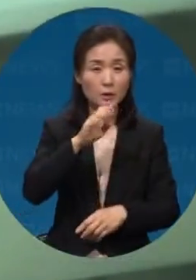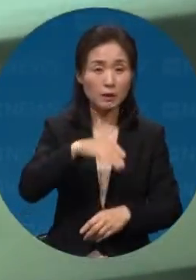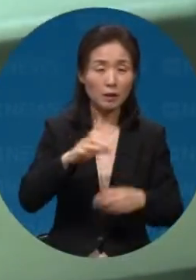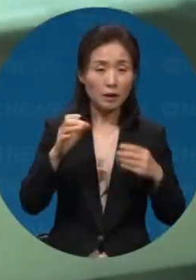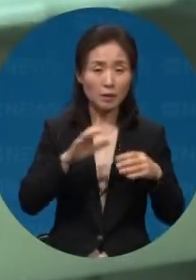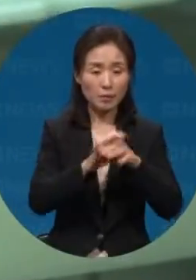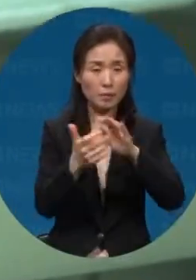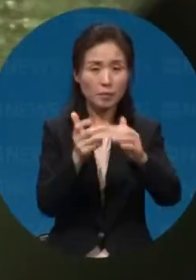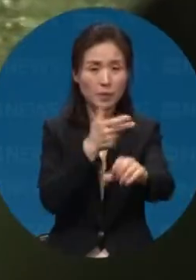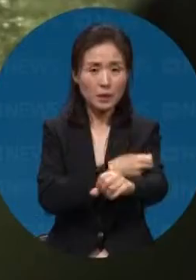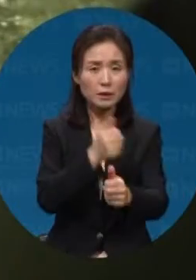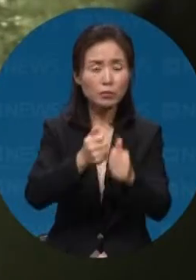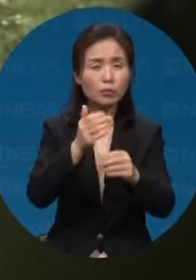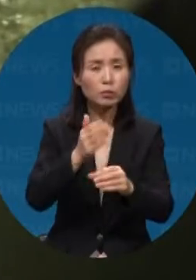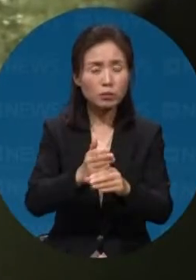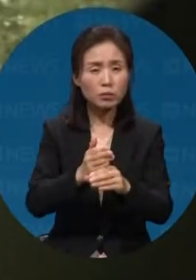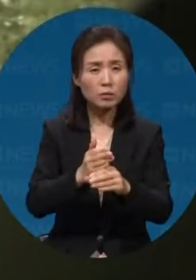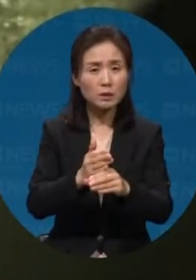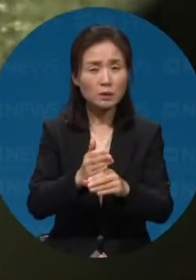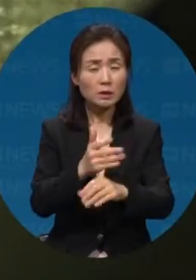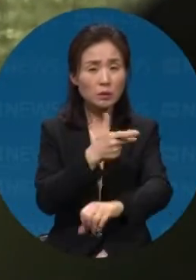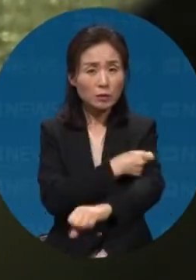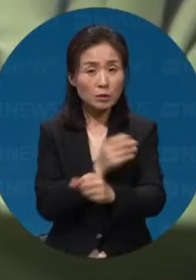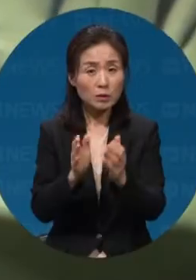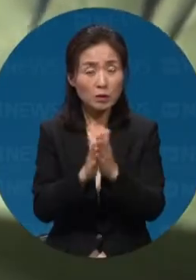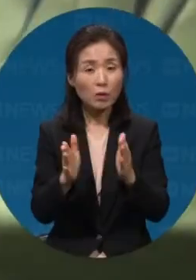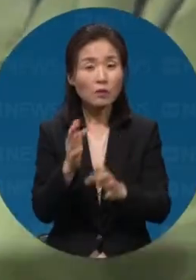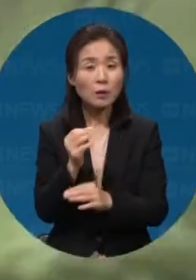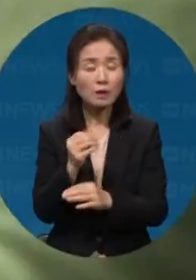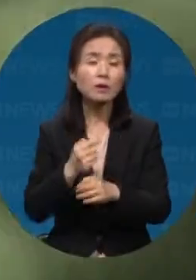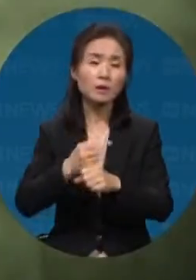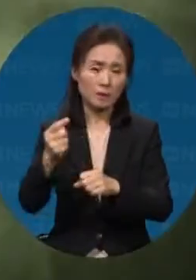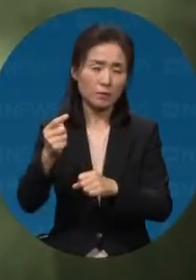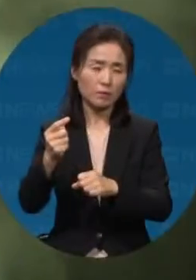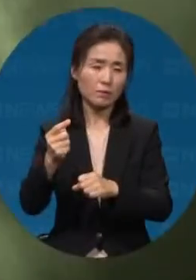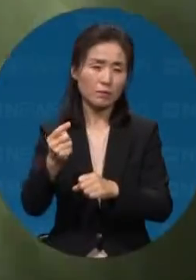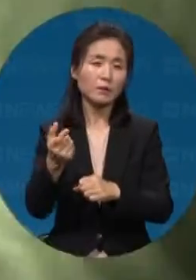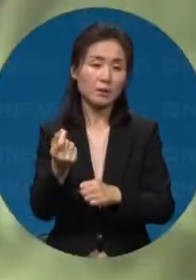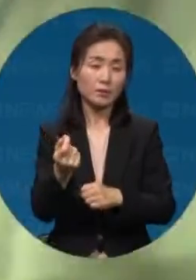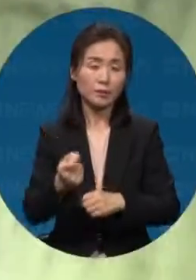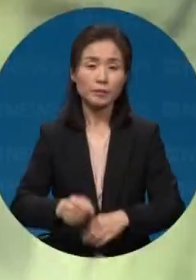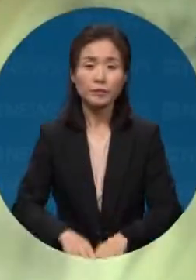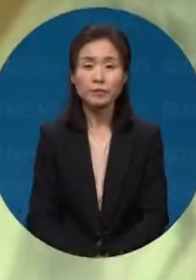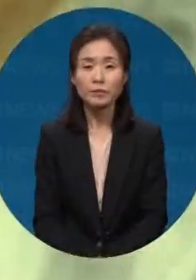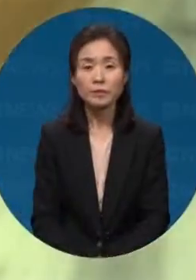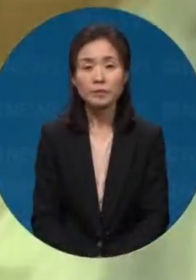위한 백신을 실험 중이지만 실제로 접종이 시작되려면 내년은 돼야 할 걸로 보입니다.